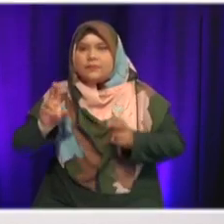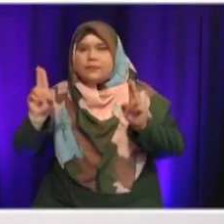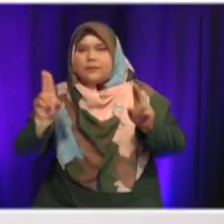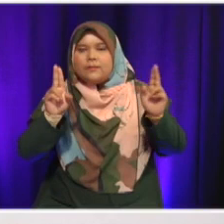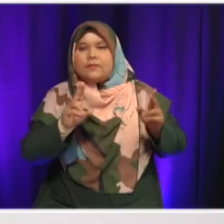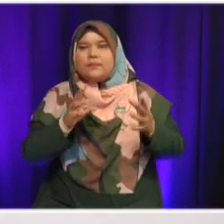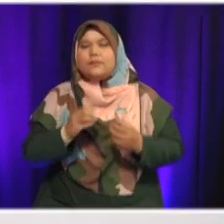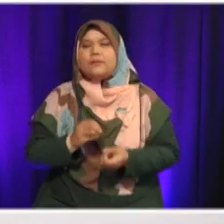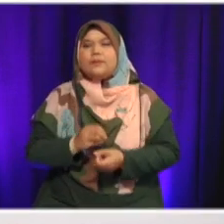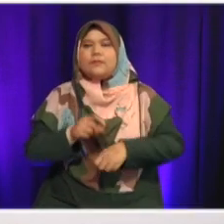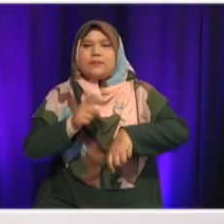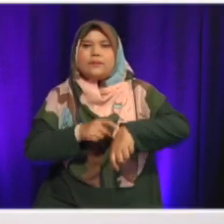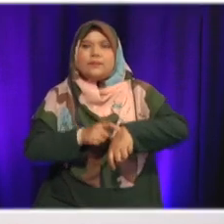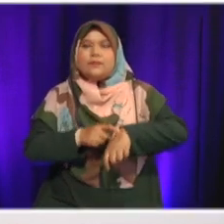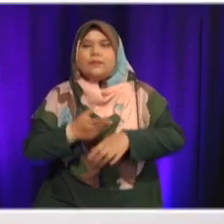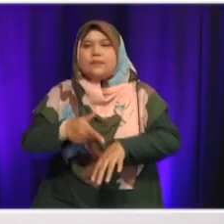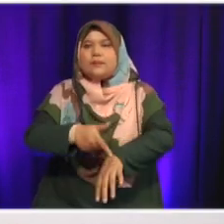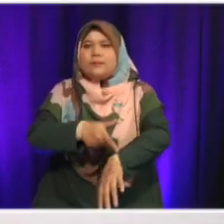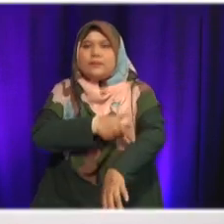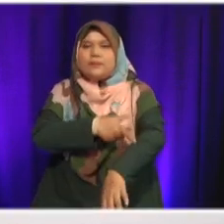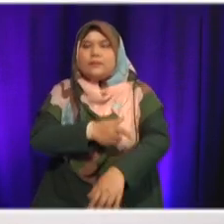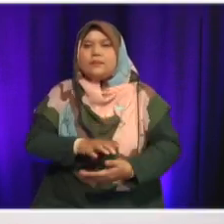jangka hayak coklat lebih lama